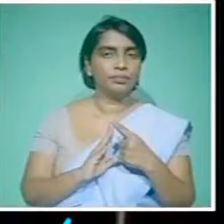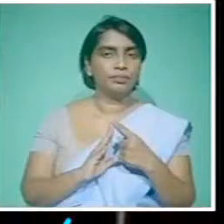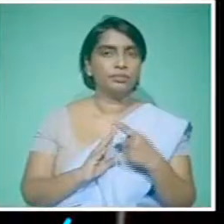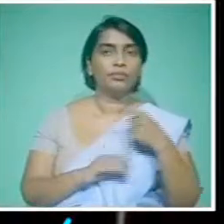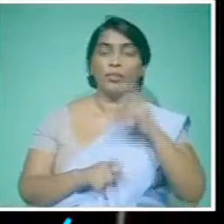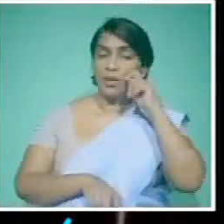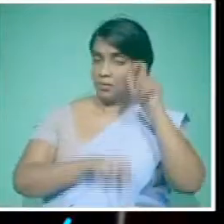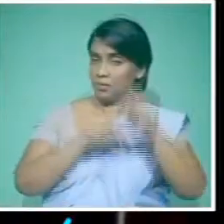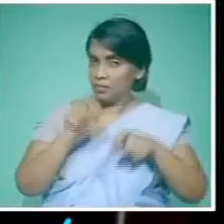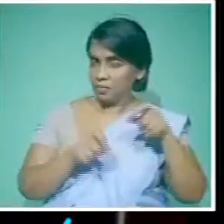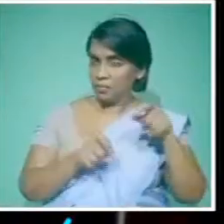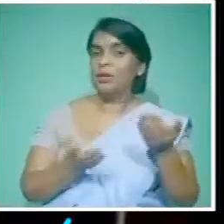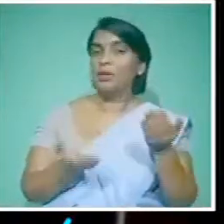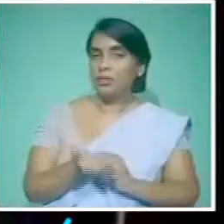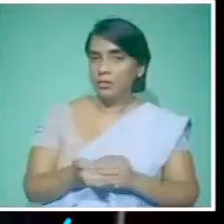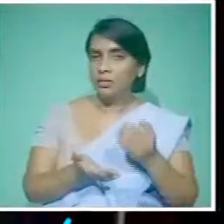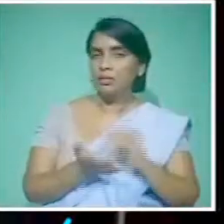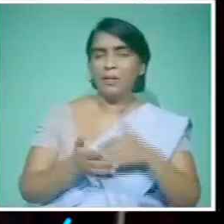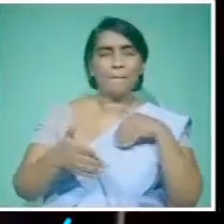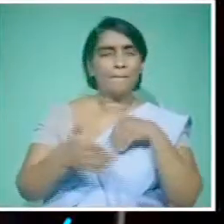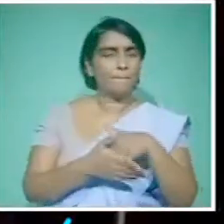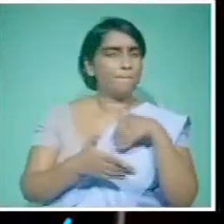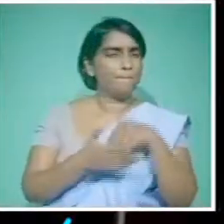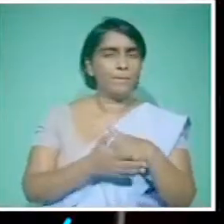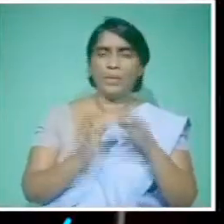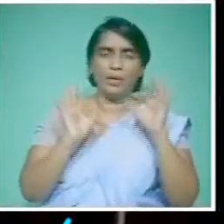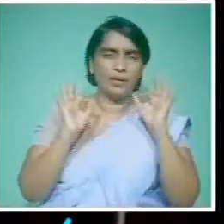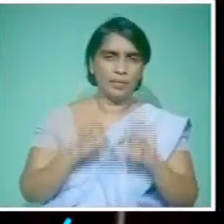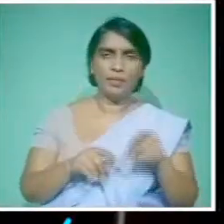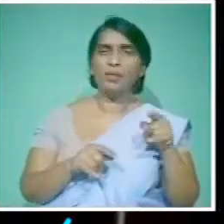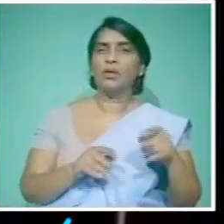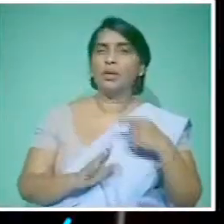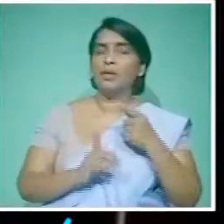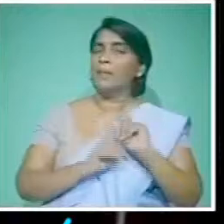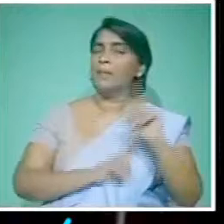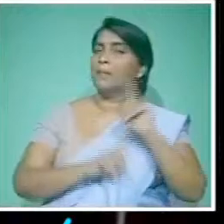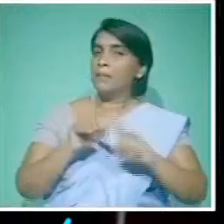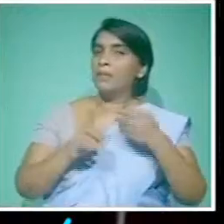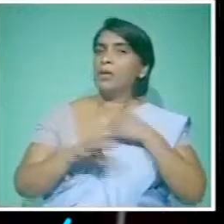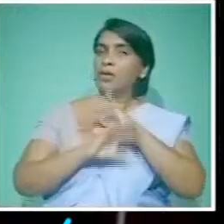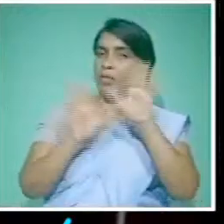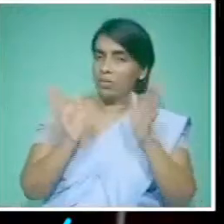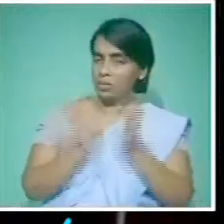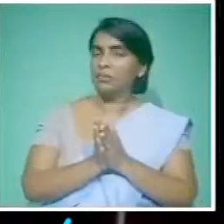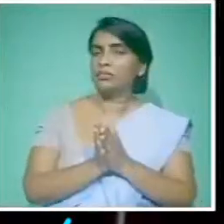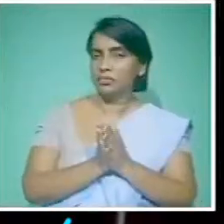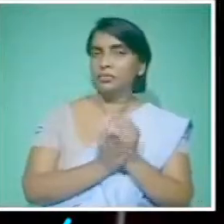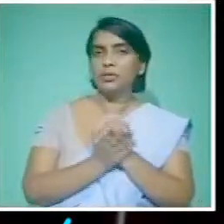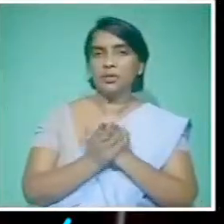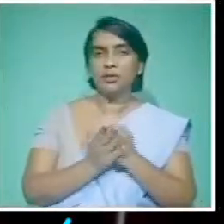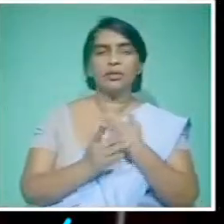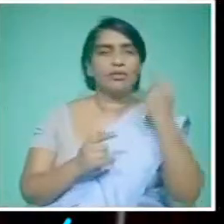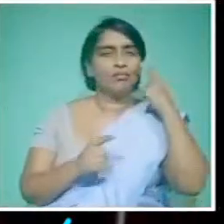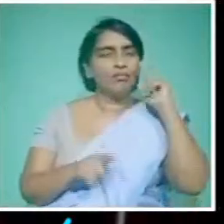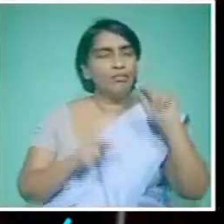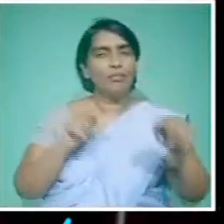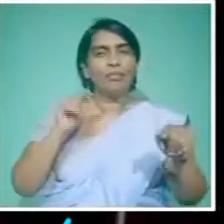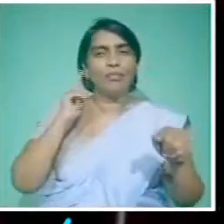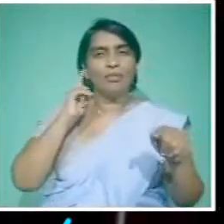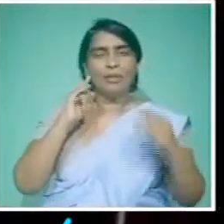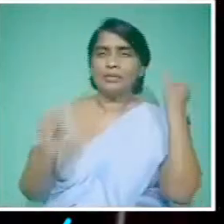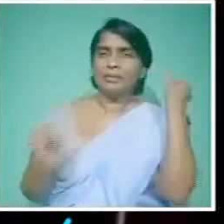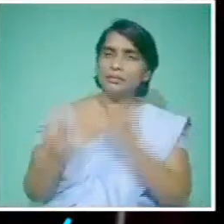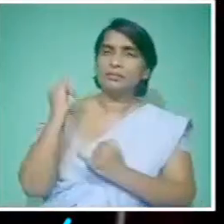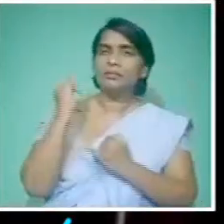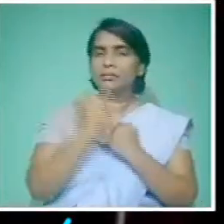මේ ජනතාව තව තවත් පීඩාවට පත් විය යුතු නැහැ. මේ පාර්ලිමේන්තුවේ ඉන්න අපි සියලු දෙනාම එකිනෙකා